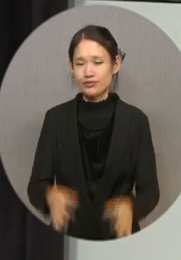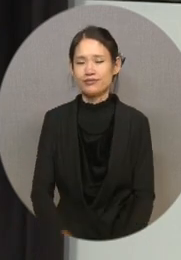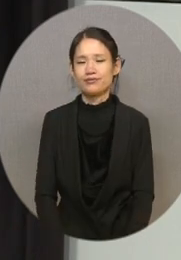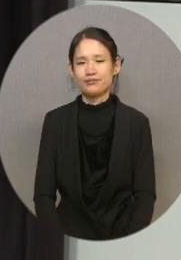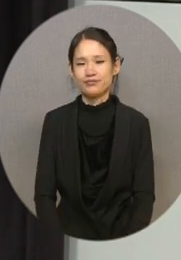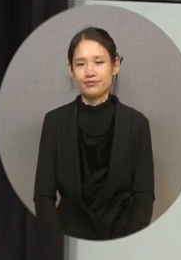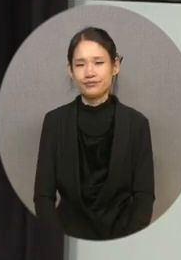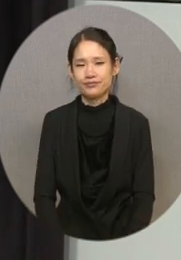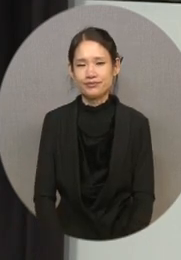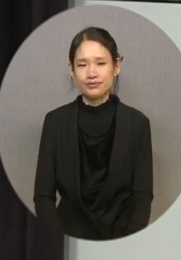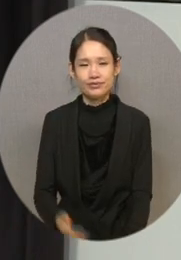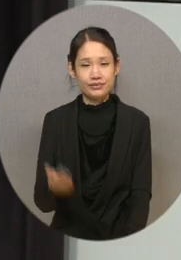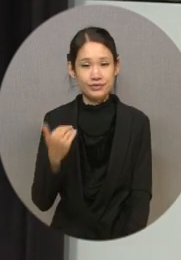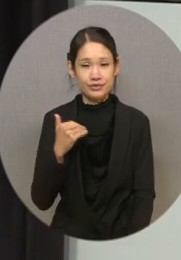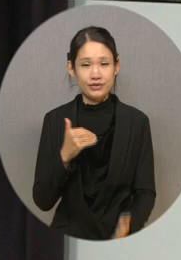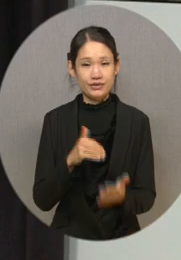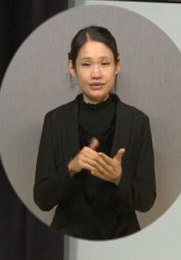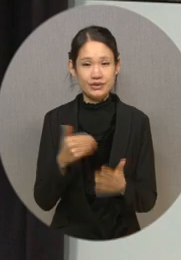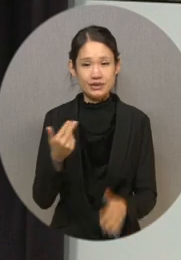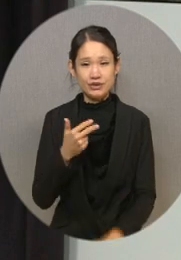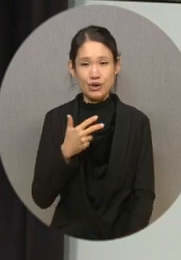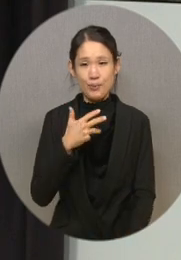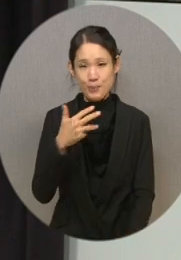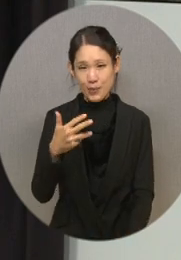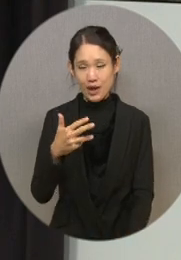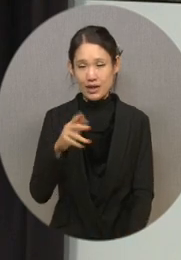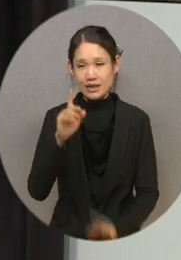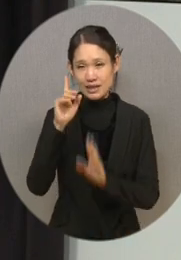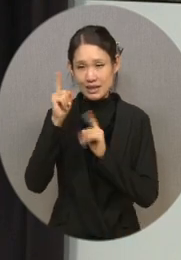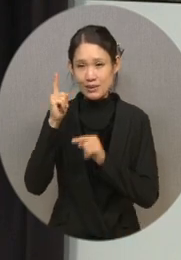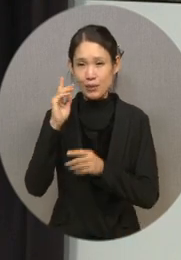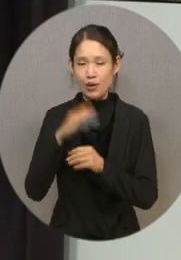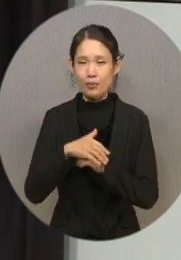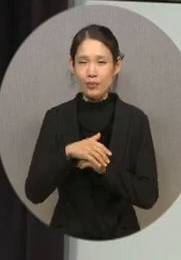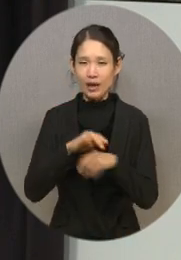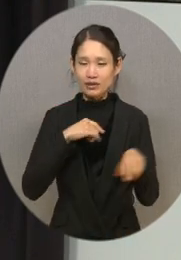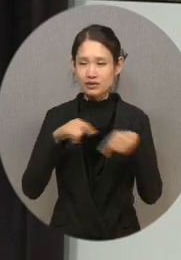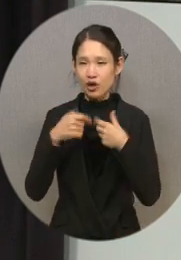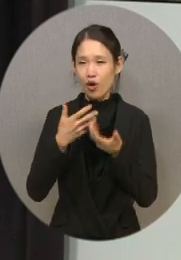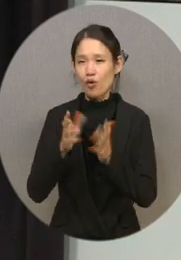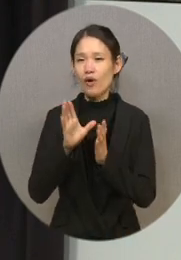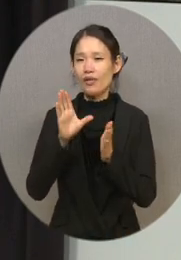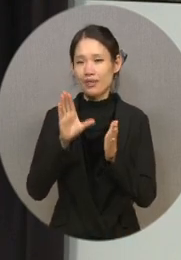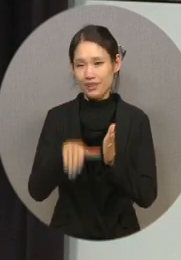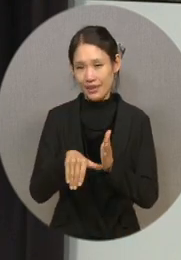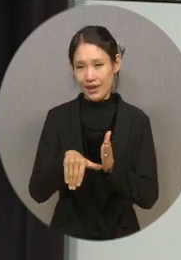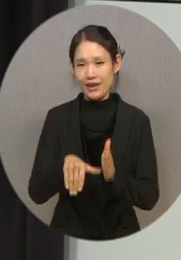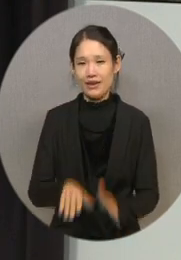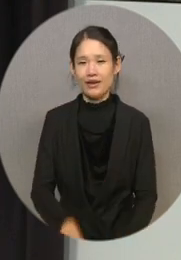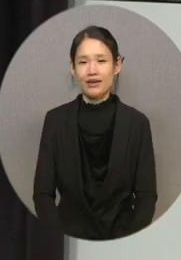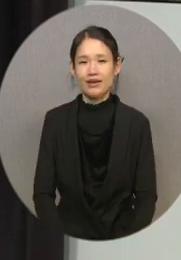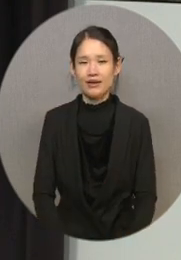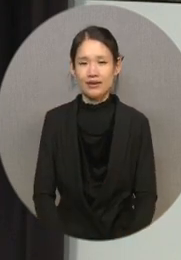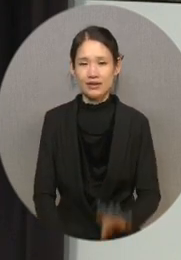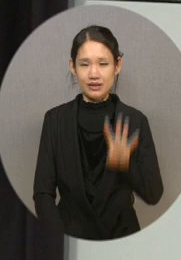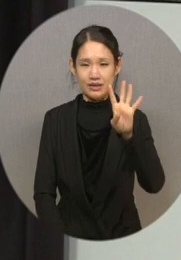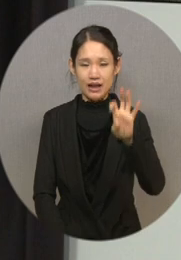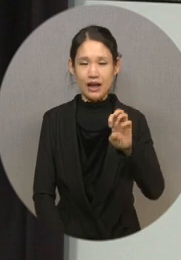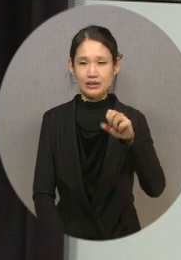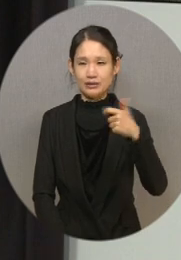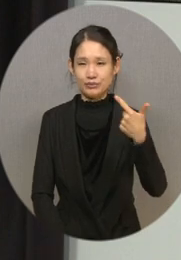예, 지난 2008년도 이명박 정권 시절에 예. 제